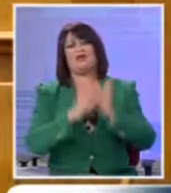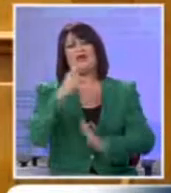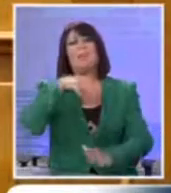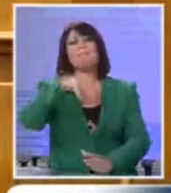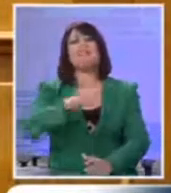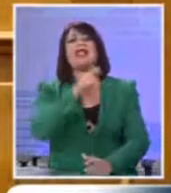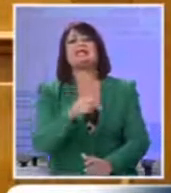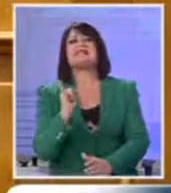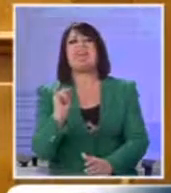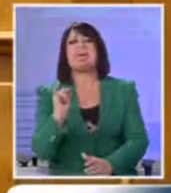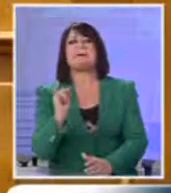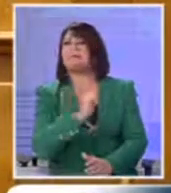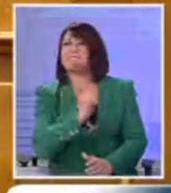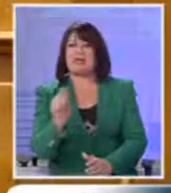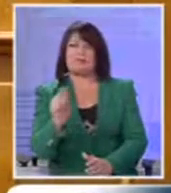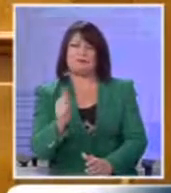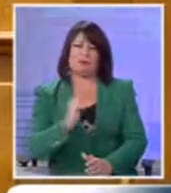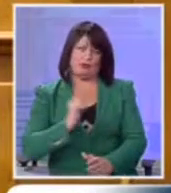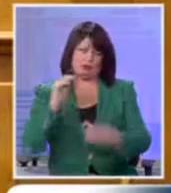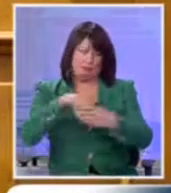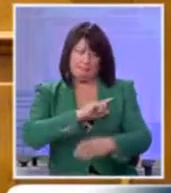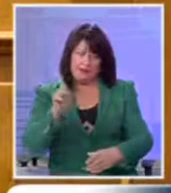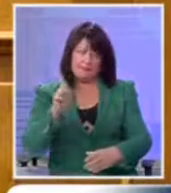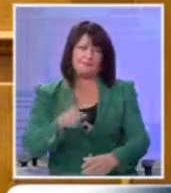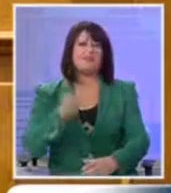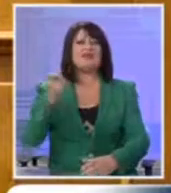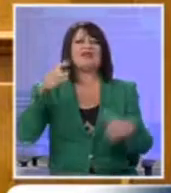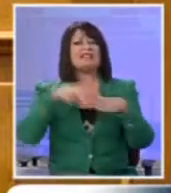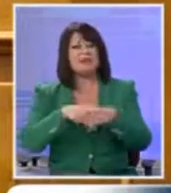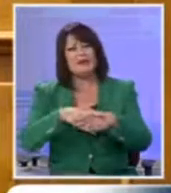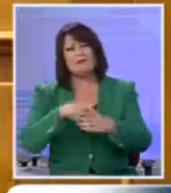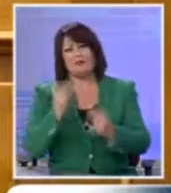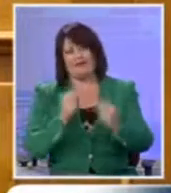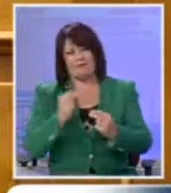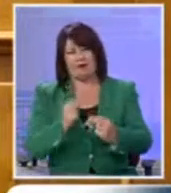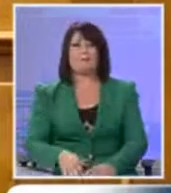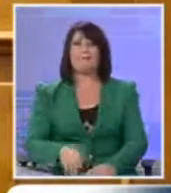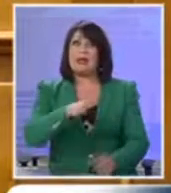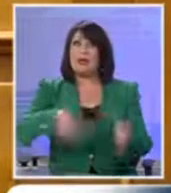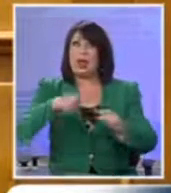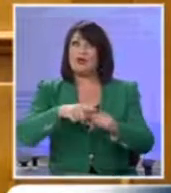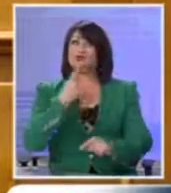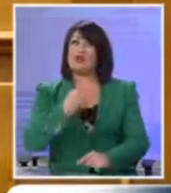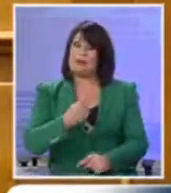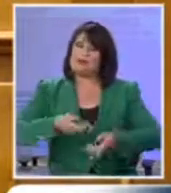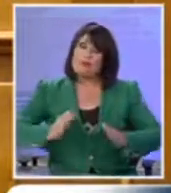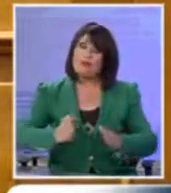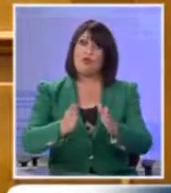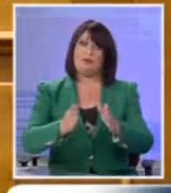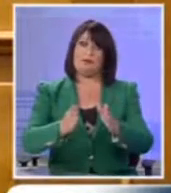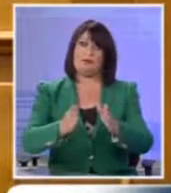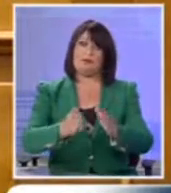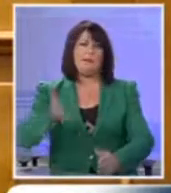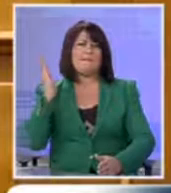PSI. Και έχουμε αυτά τα σοβαρά προβλήματα στα ασφαλιστικά ταμεία τώρα. Εν τέλει, λέει προχώρα στην πάταξη